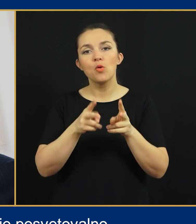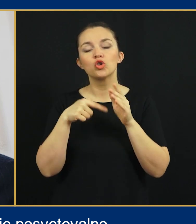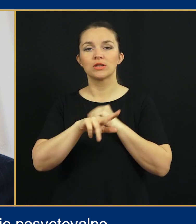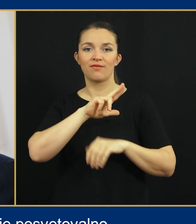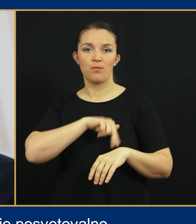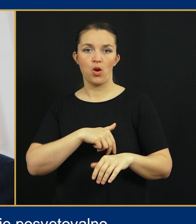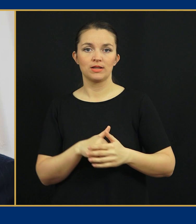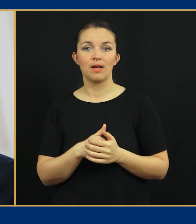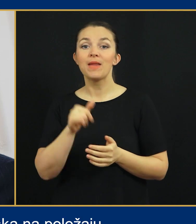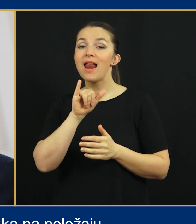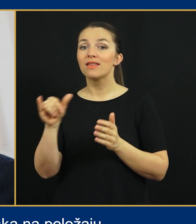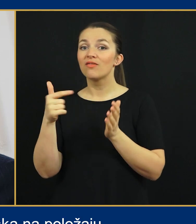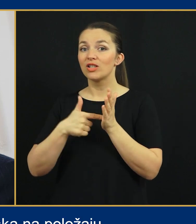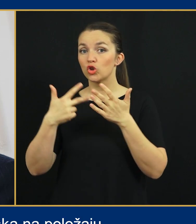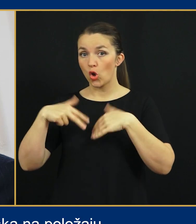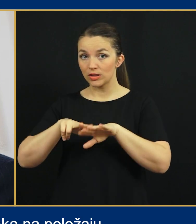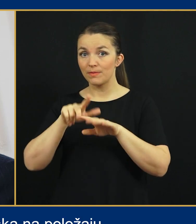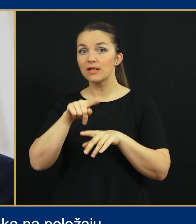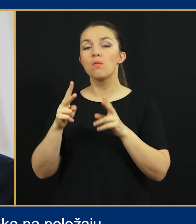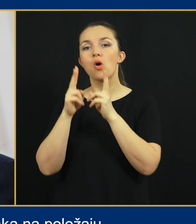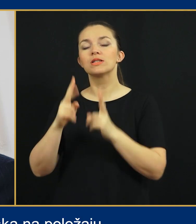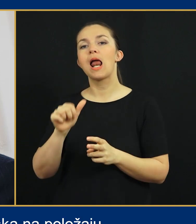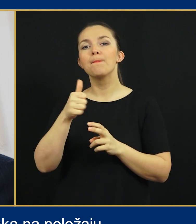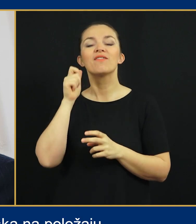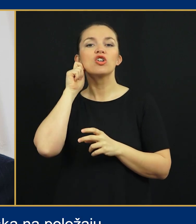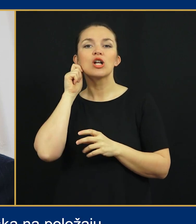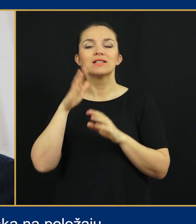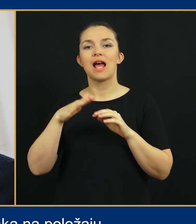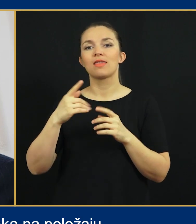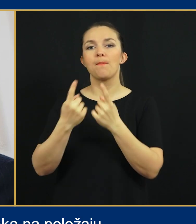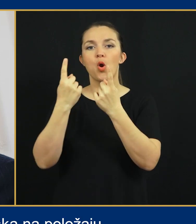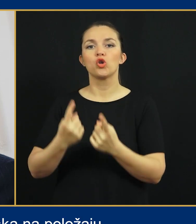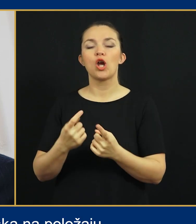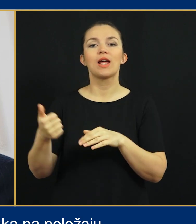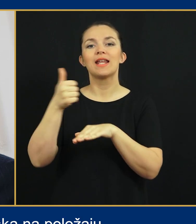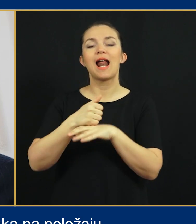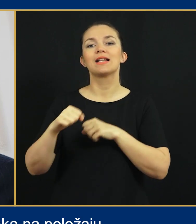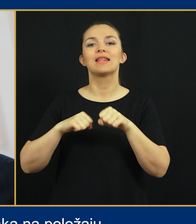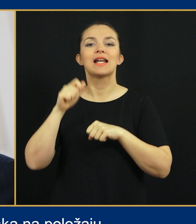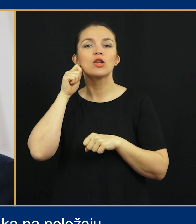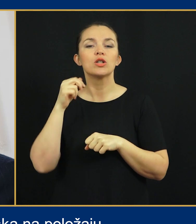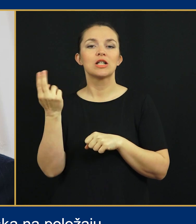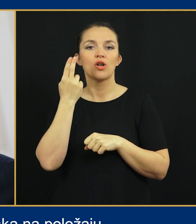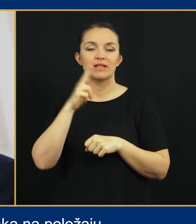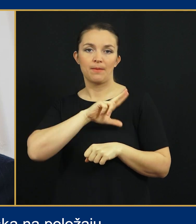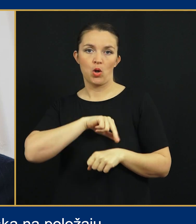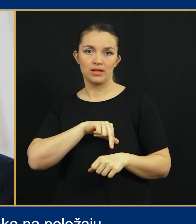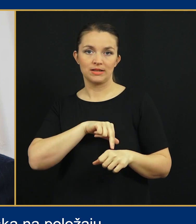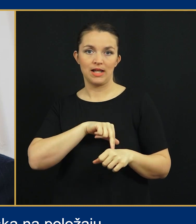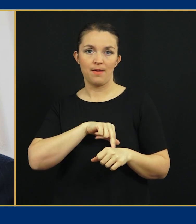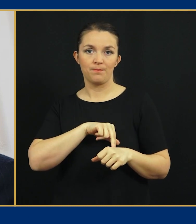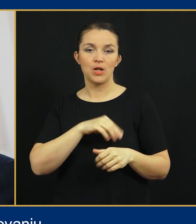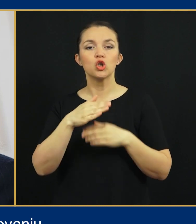v policiji. Leta 2018 je postala prva ženska na položaju generalne direktorice slovenske